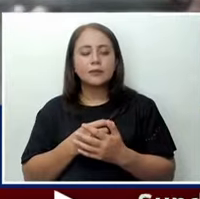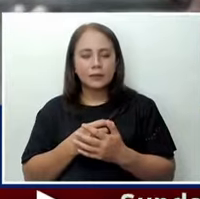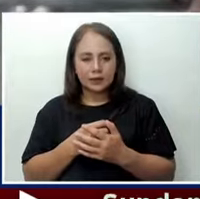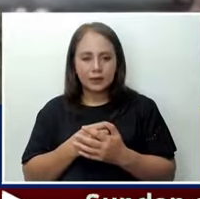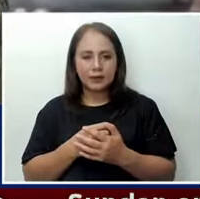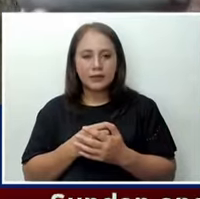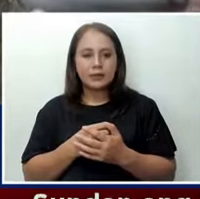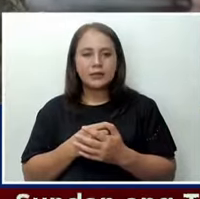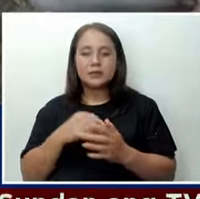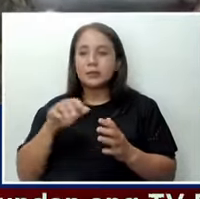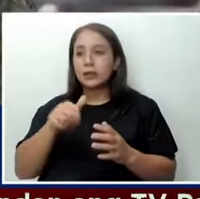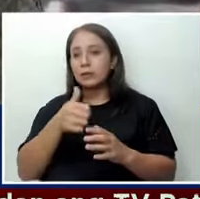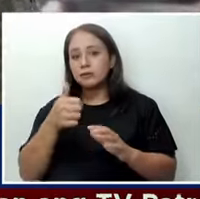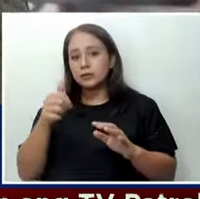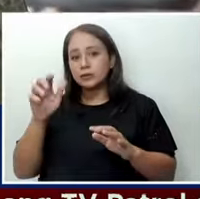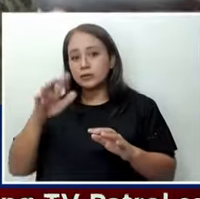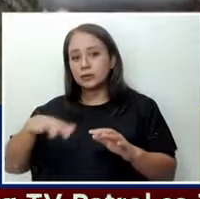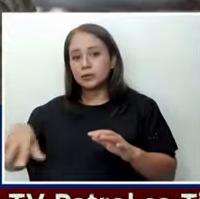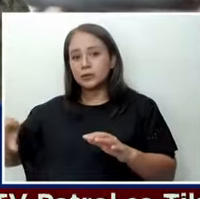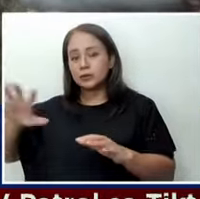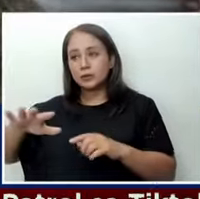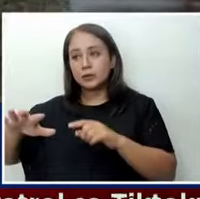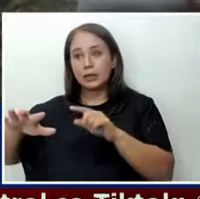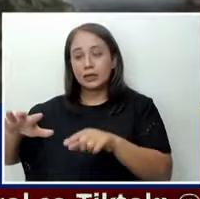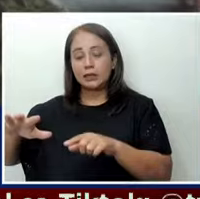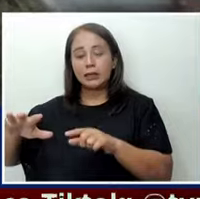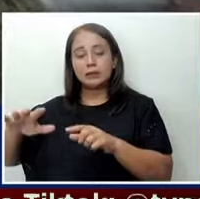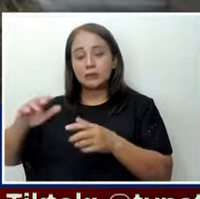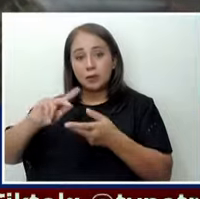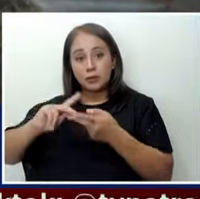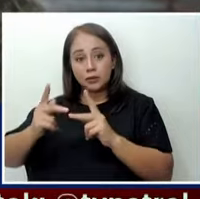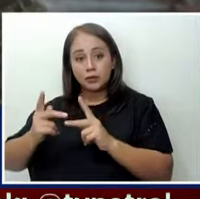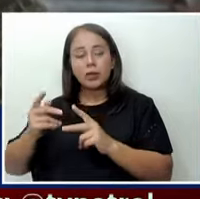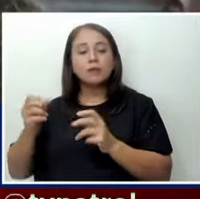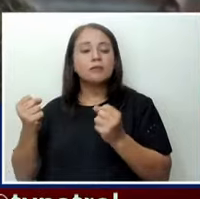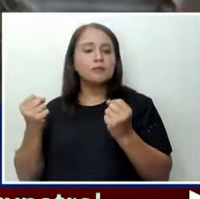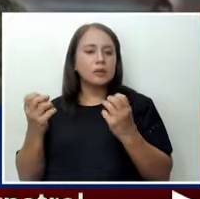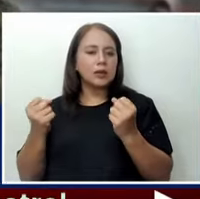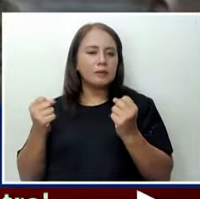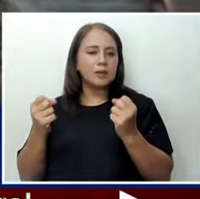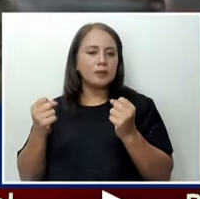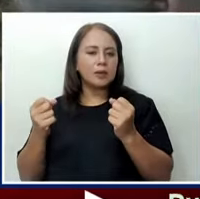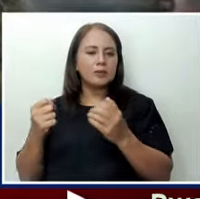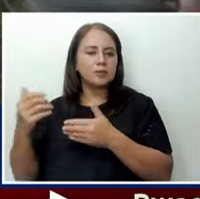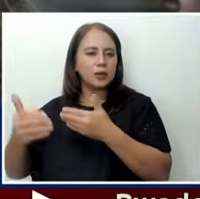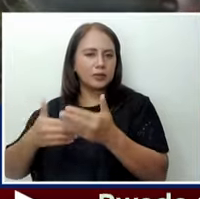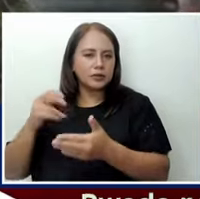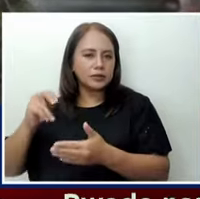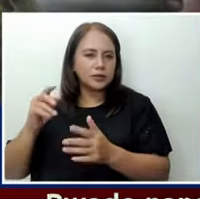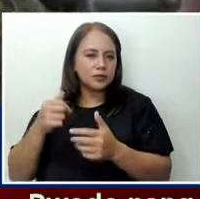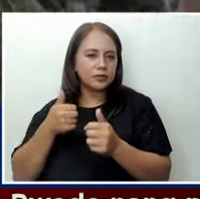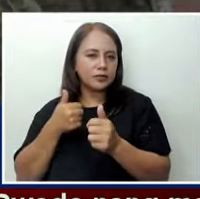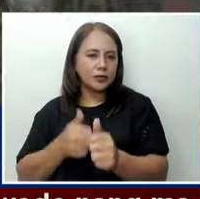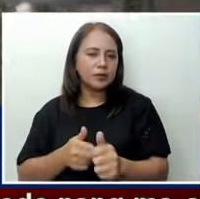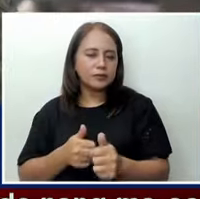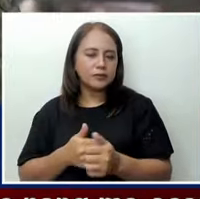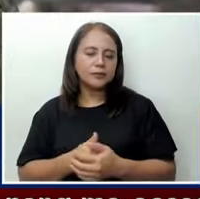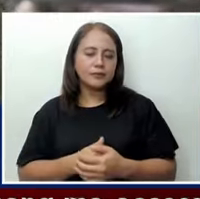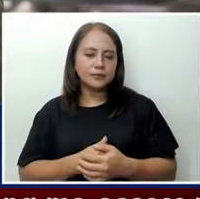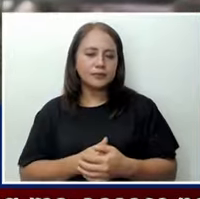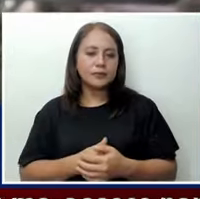sa side naman ng counterparts, dami ding mga procedures that they have to follow.